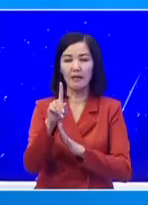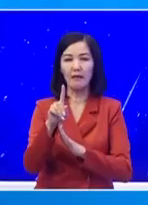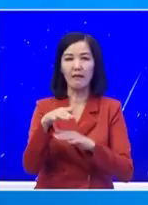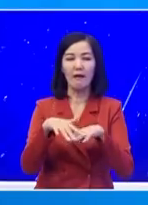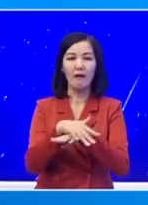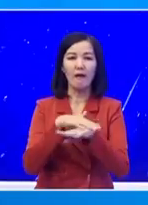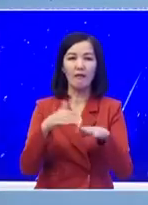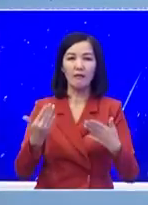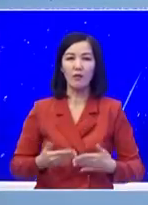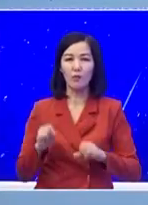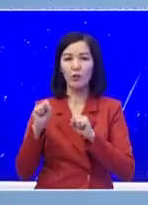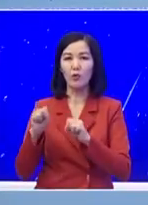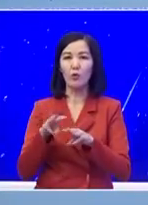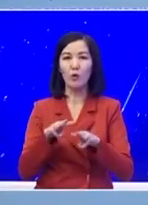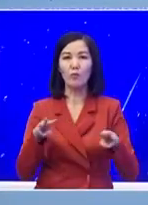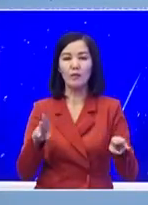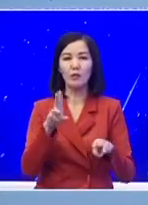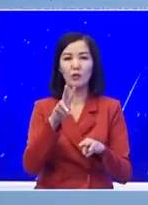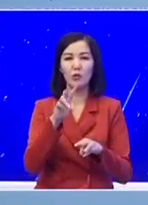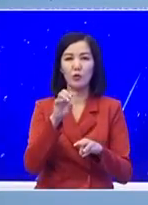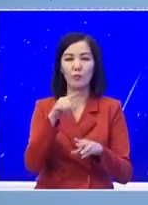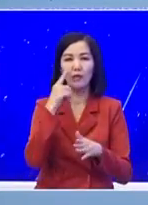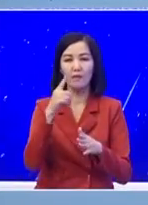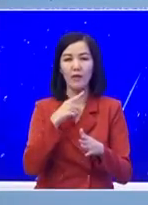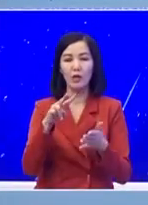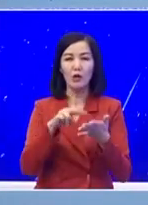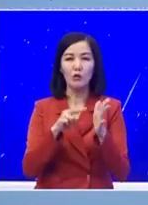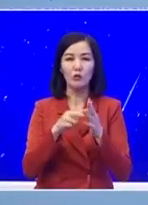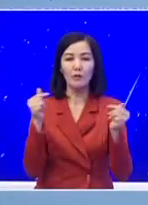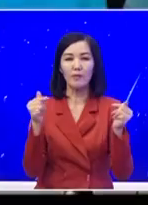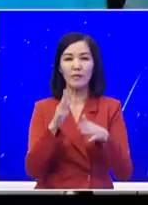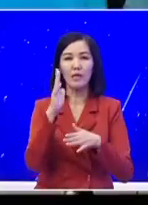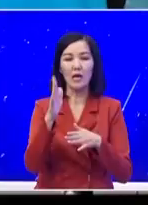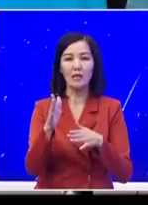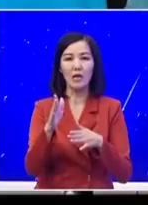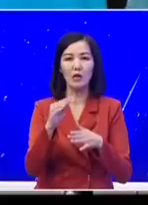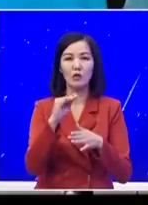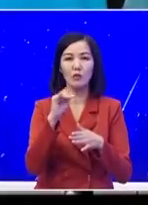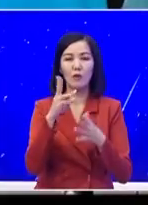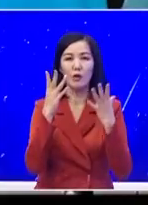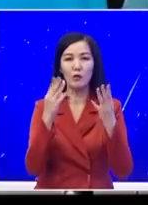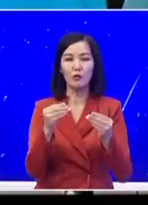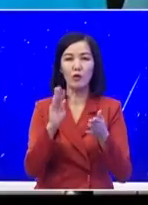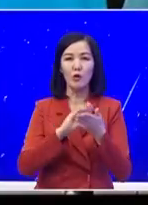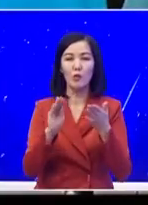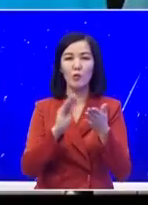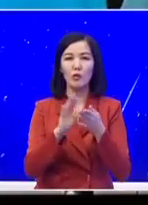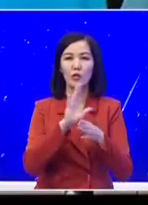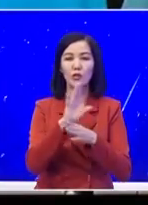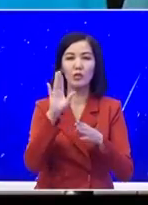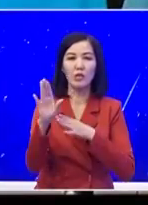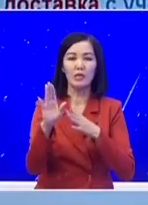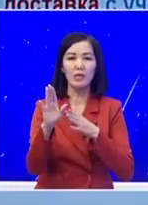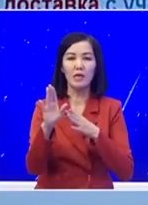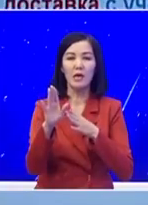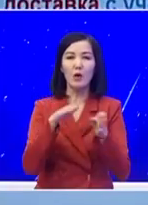қорғау министрі Біржан Нұрымбетов айтты. Жоспарымызға сәйкес, алдағы жұма күні порталдар өтініштерді қабылдауға дайын болады.